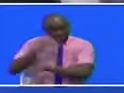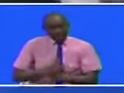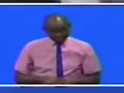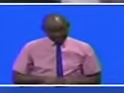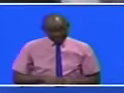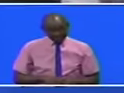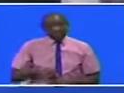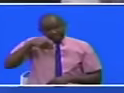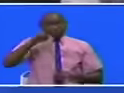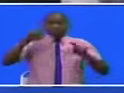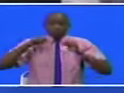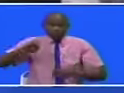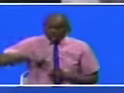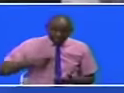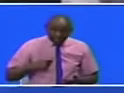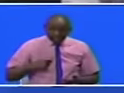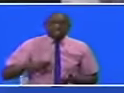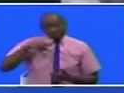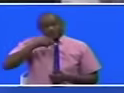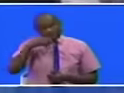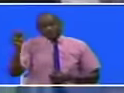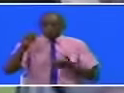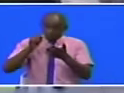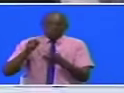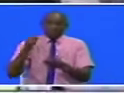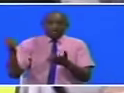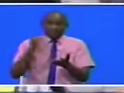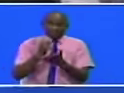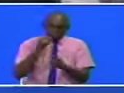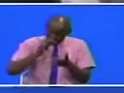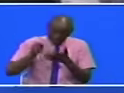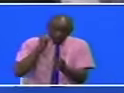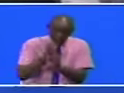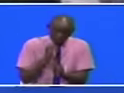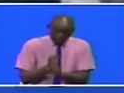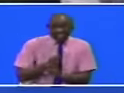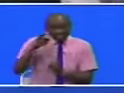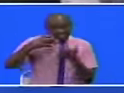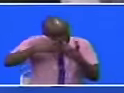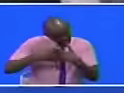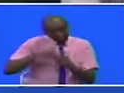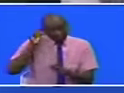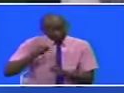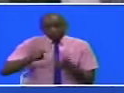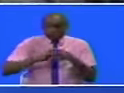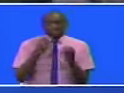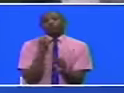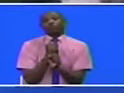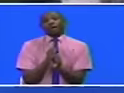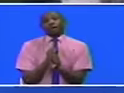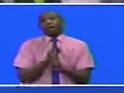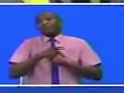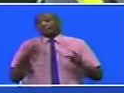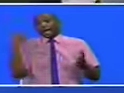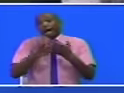Na akatuambia ya kwamba anaenda kuandika kazi na halikwamba hiyo mashini inaweza kufanya kazi.